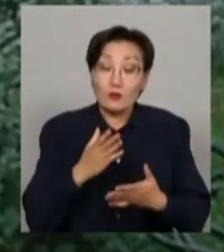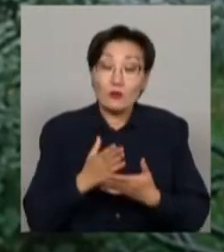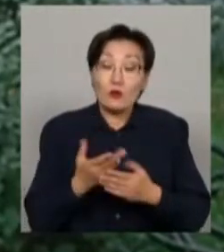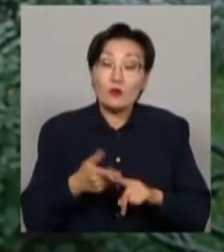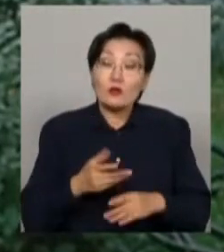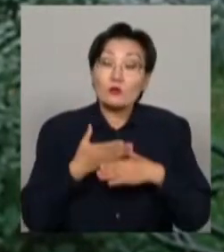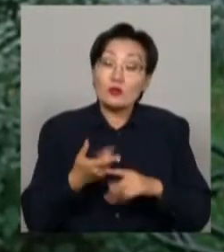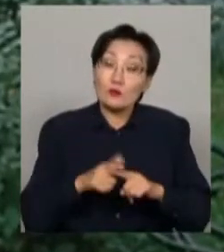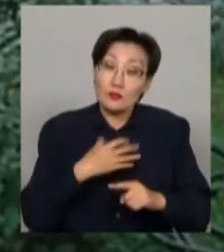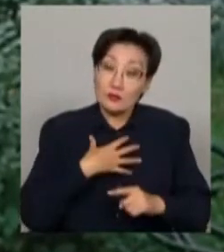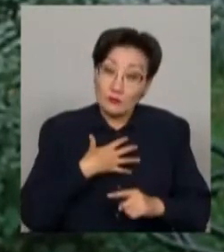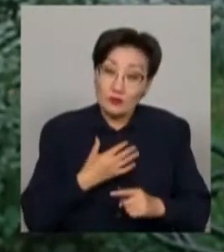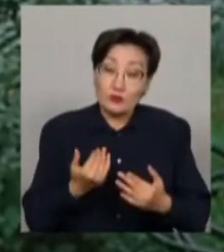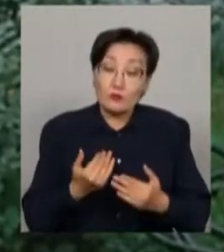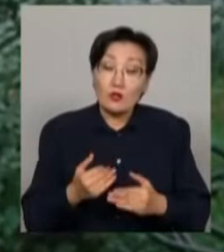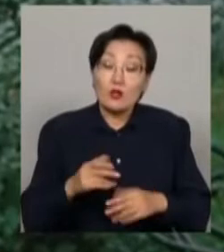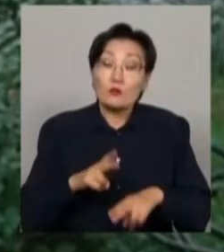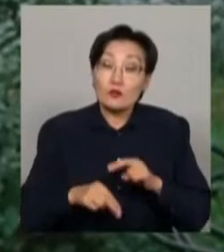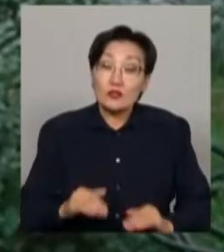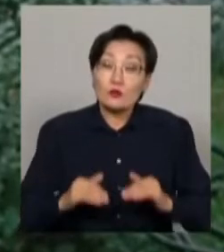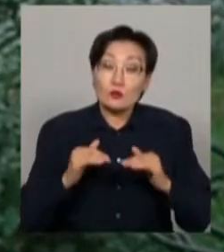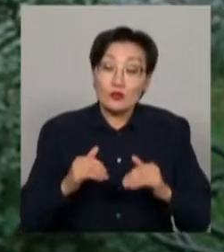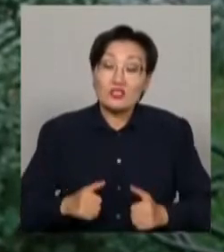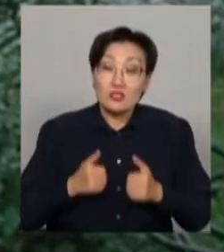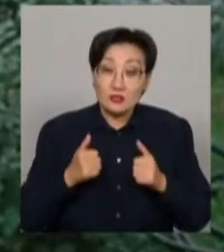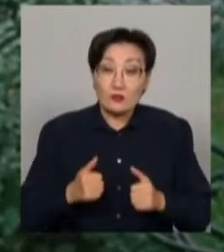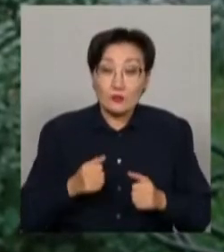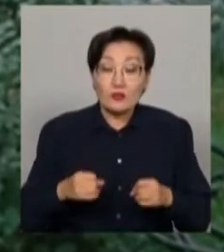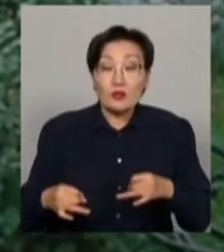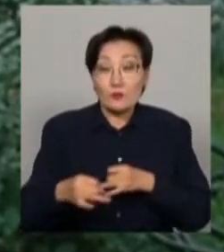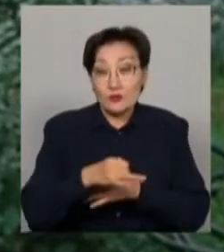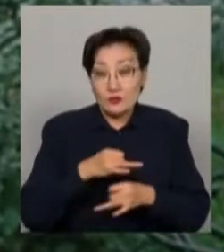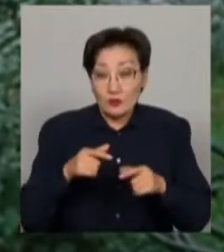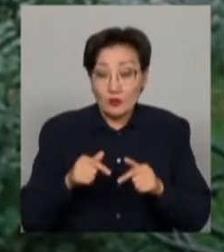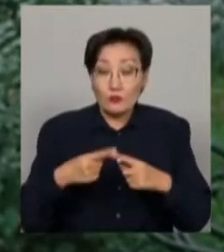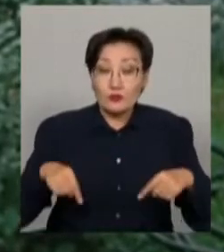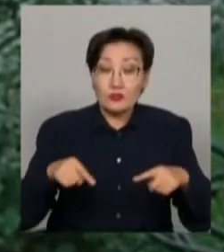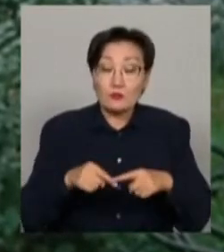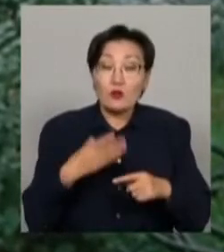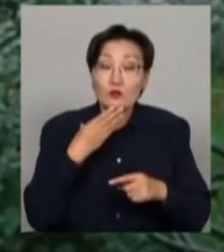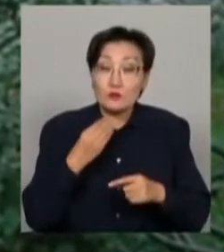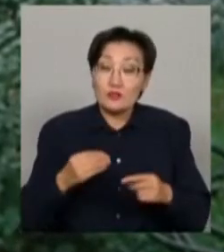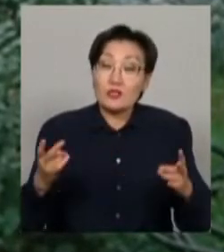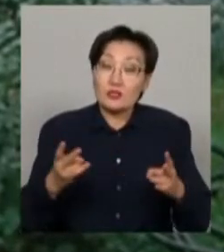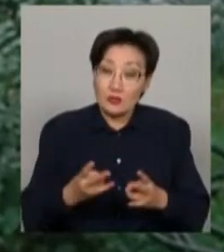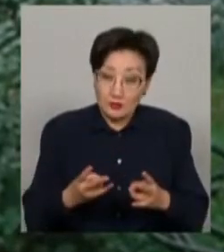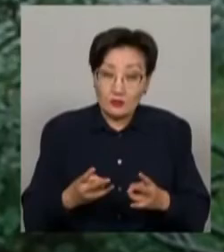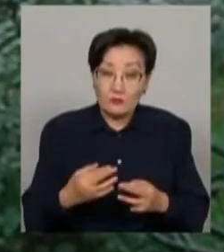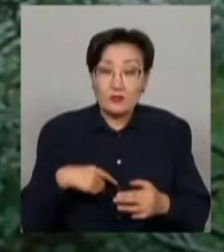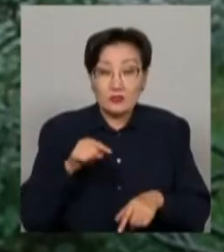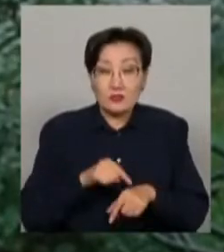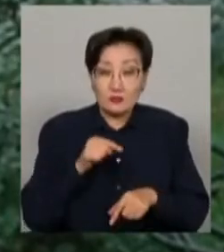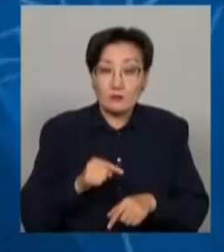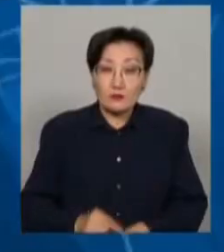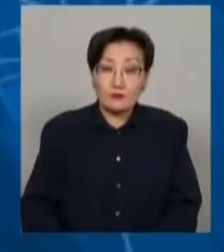маңызды. Ал орталық қызметкерлері көңіл күйімізді көтеруге тырысады. Сырлас таптық. Біз бұл орталықта өзіміздің керек екенімізді сезінеміз.